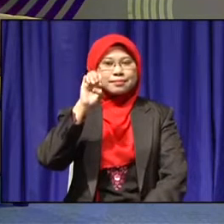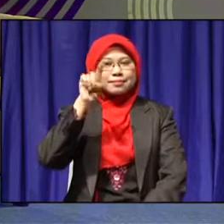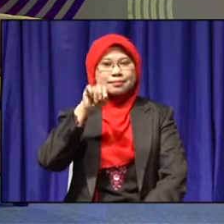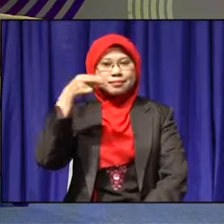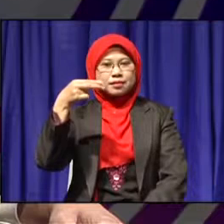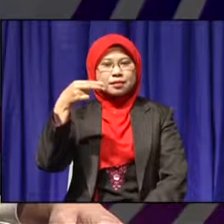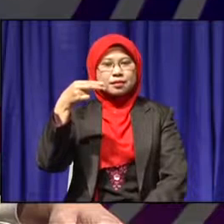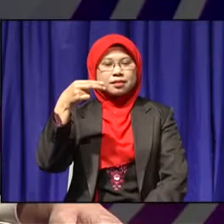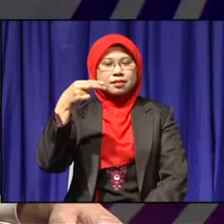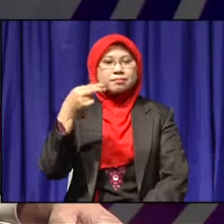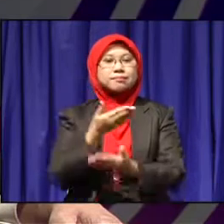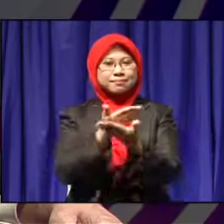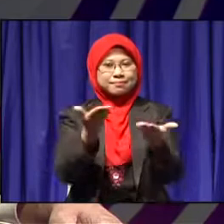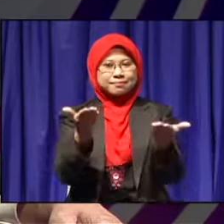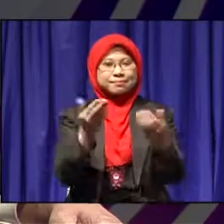penonton sekalian